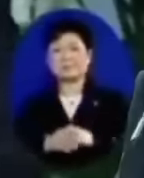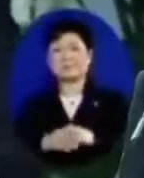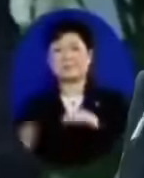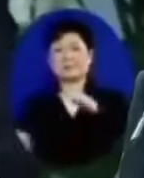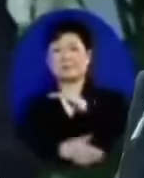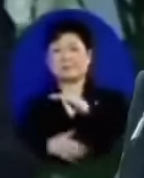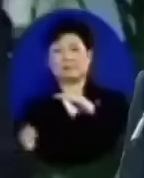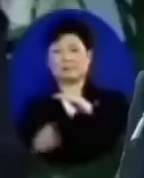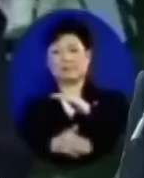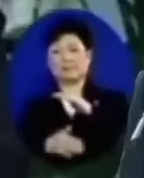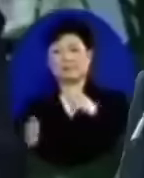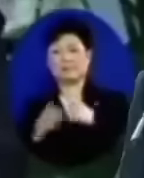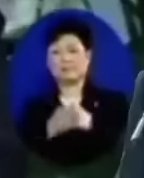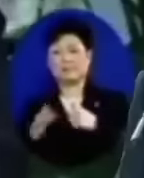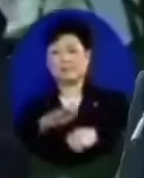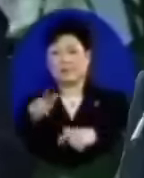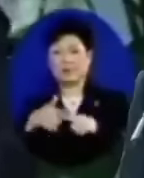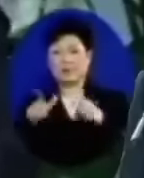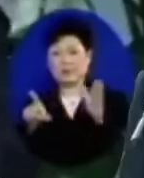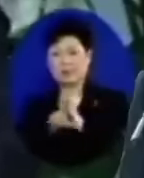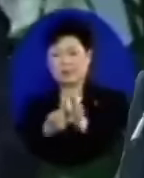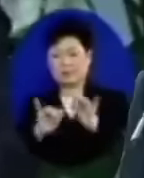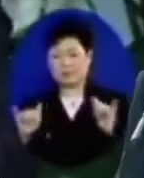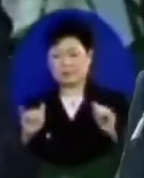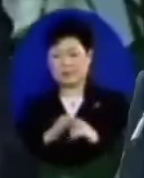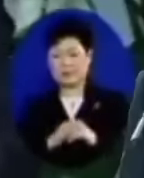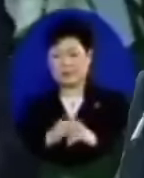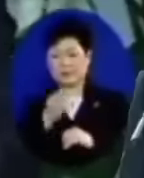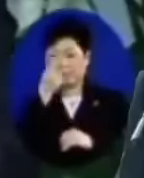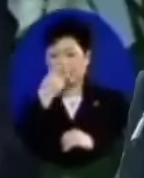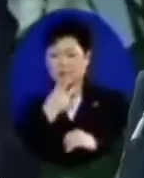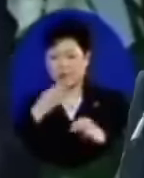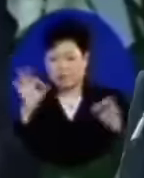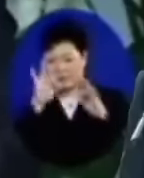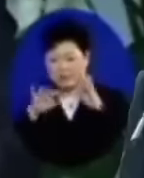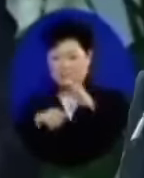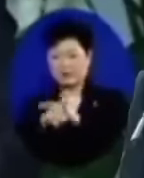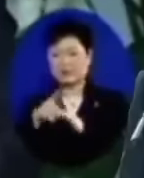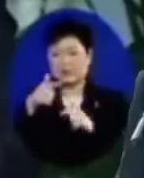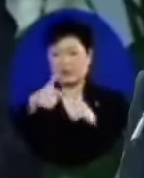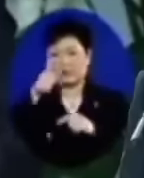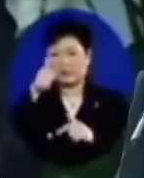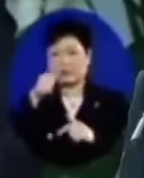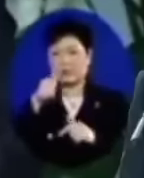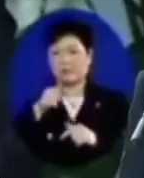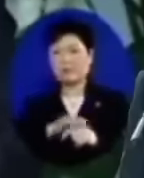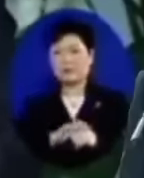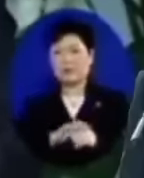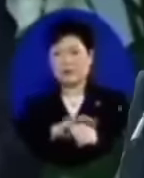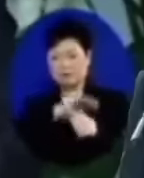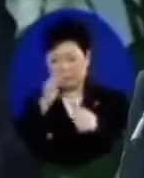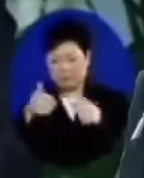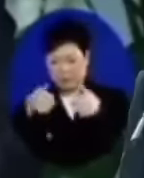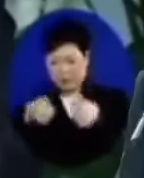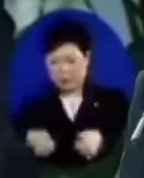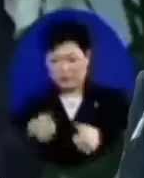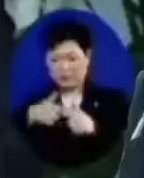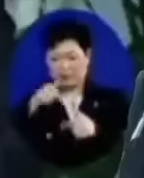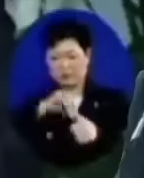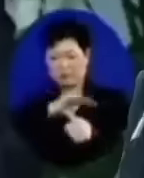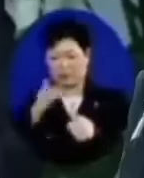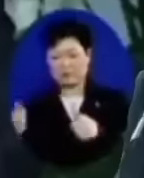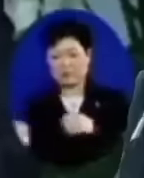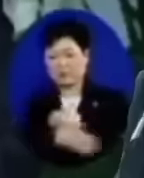말았었습니다. 우리 예수 믿는 사람이 아무리 예루살렘에 찾아가서 예수님의 무덤에 경배하려고 해도 예수님의 무덤은